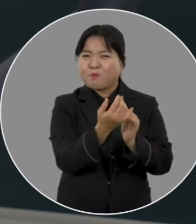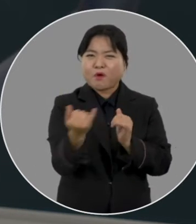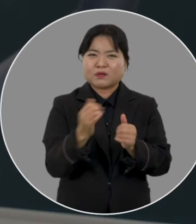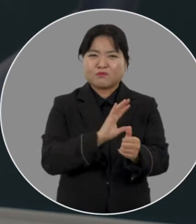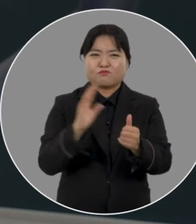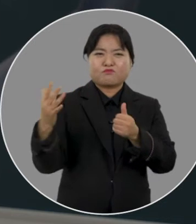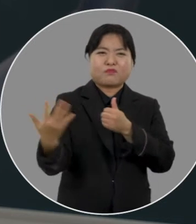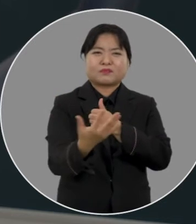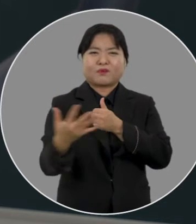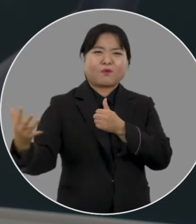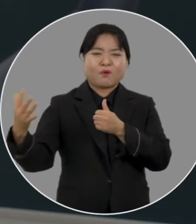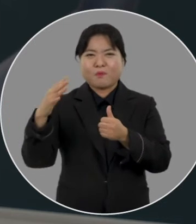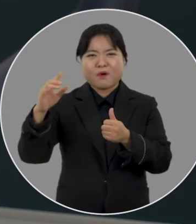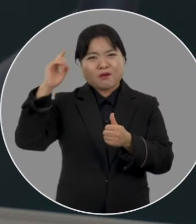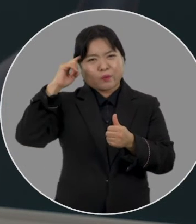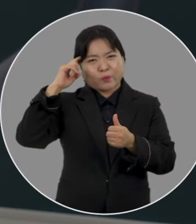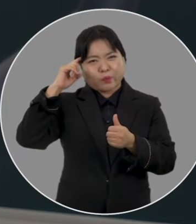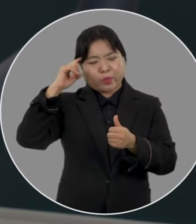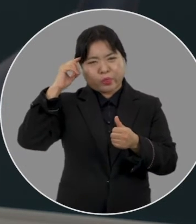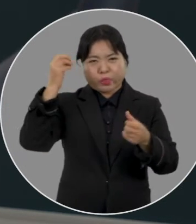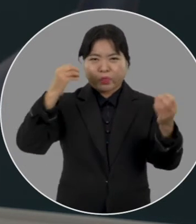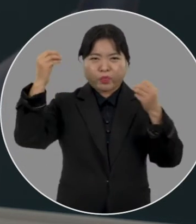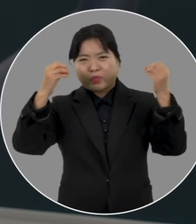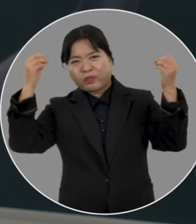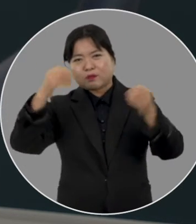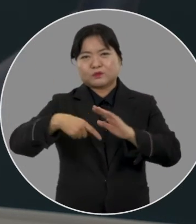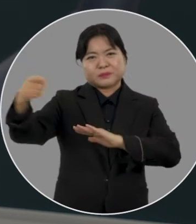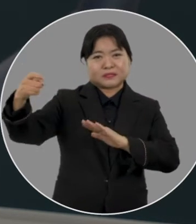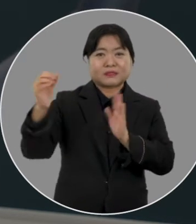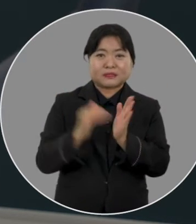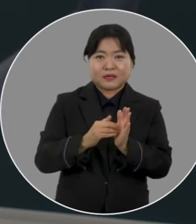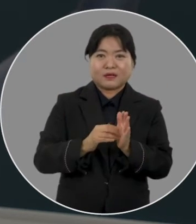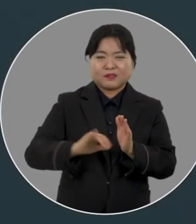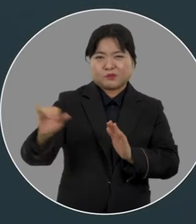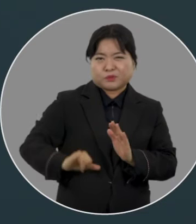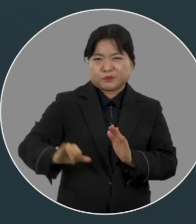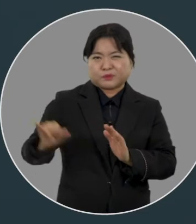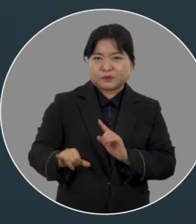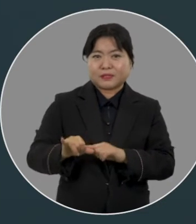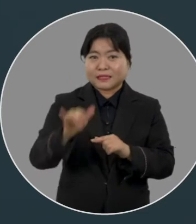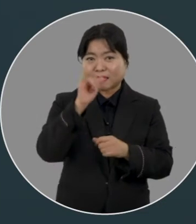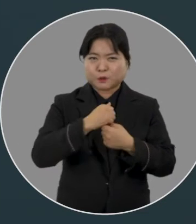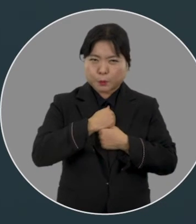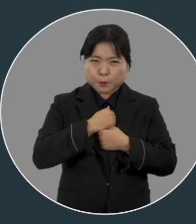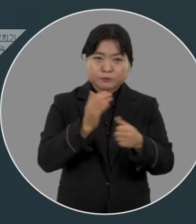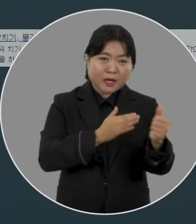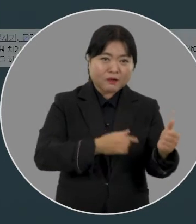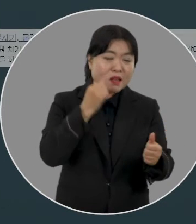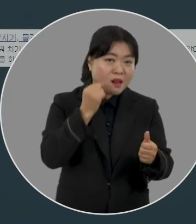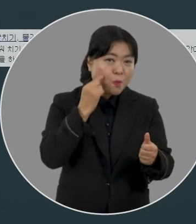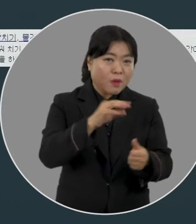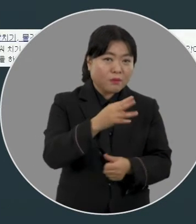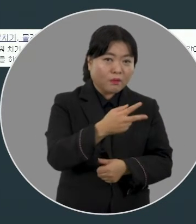그 다음 정신없게 한 다음에 소매치기 당했다. 조심해라 라고 하는 것이 일본의 블로그, 한국의